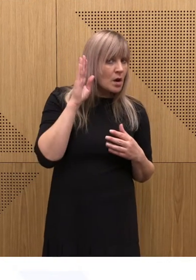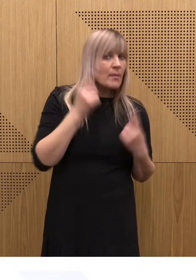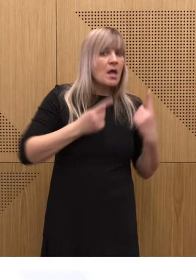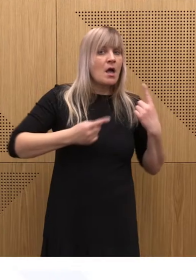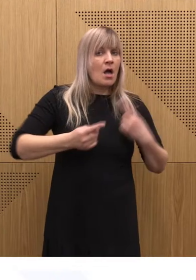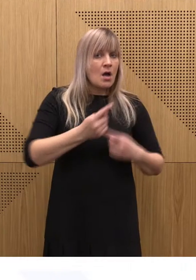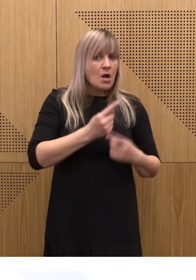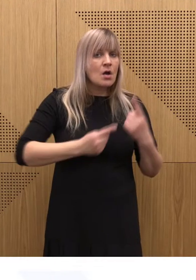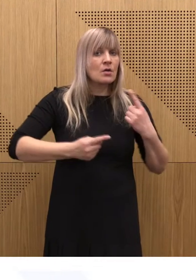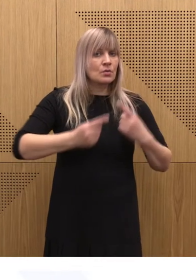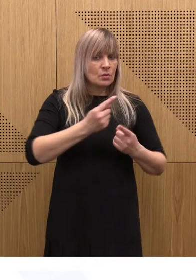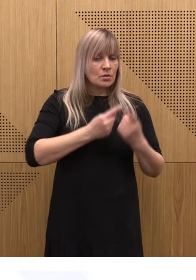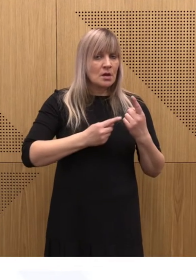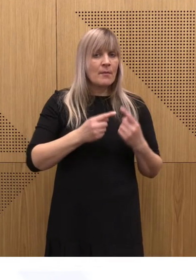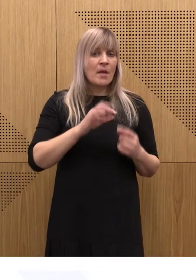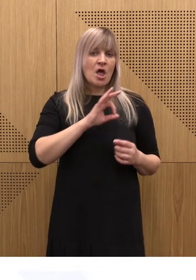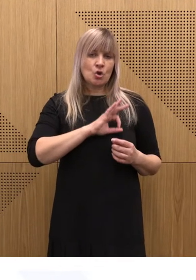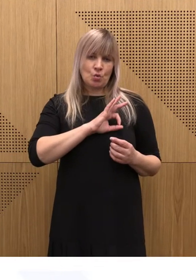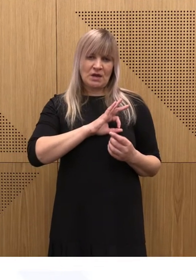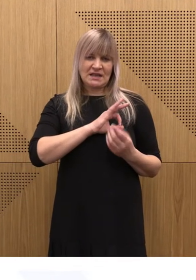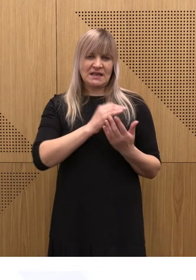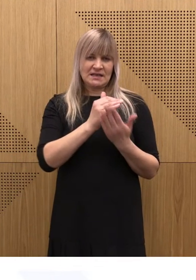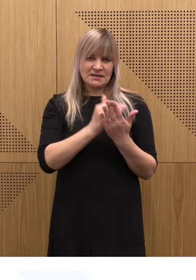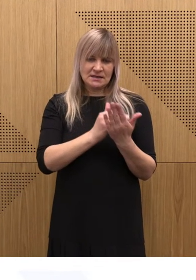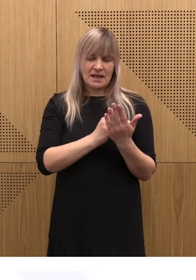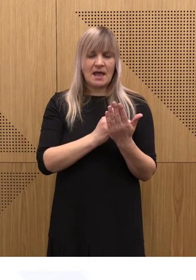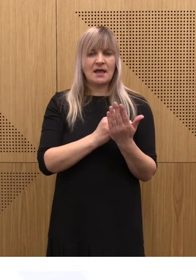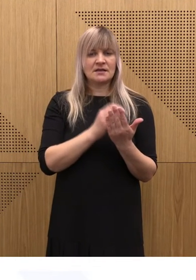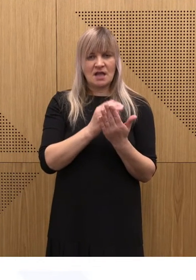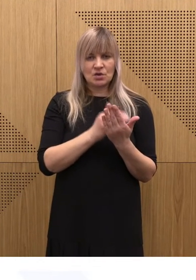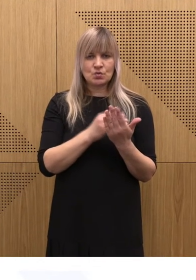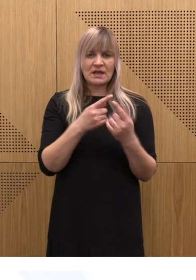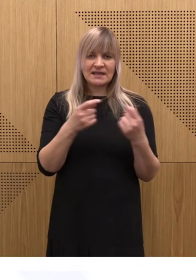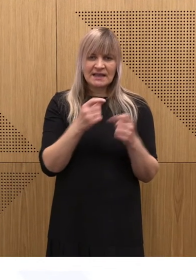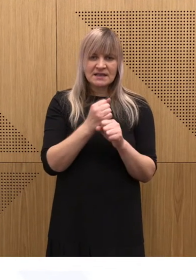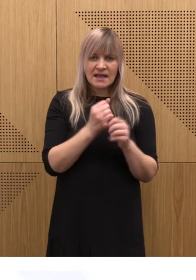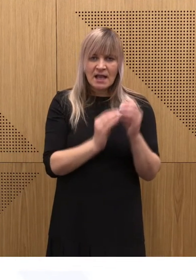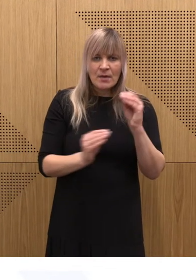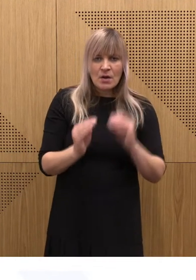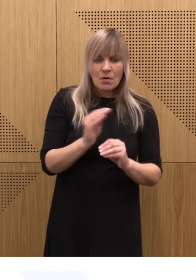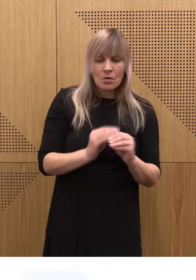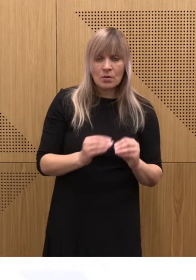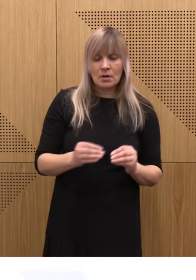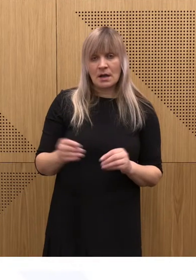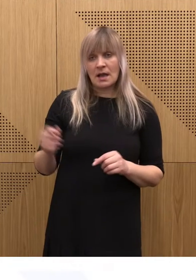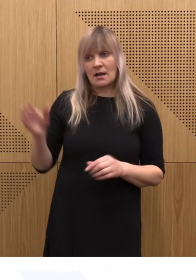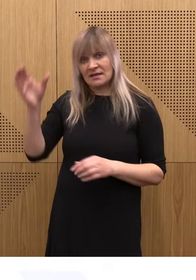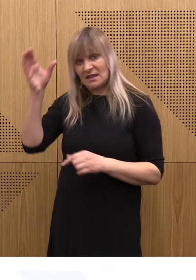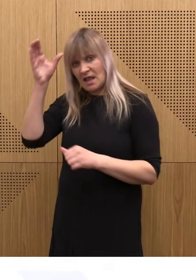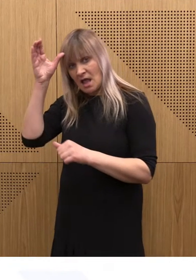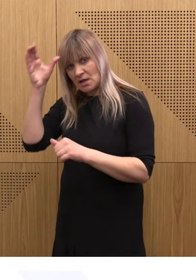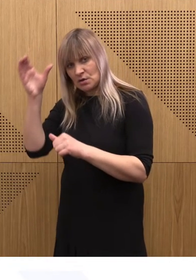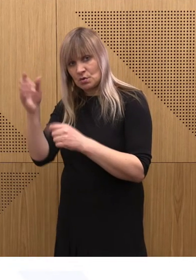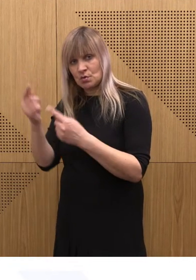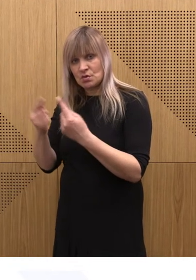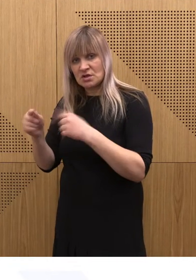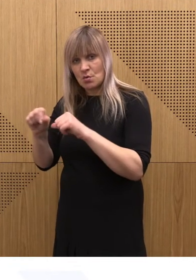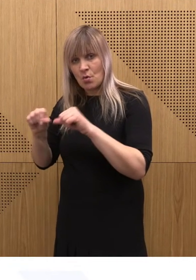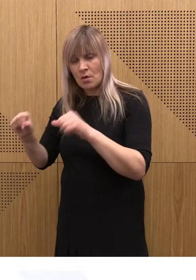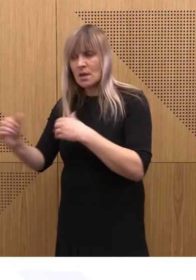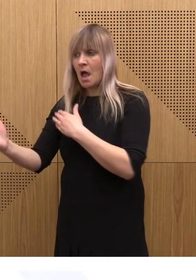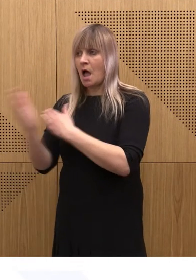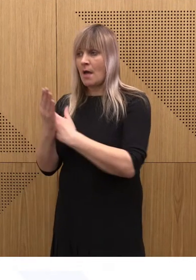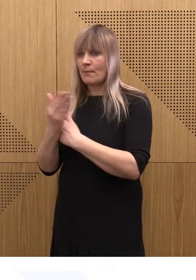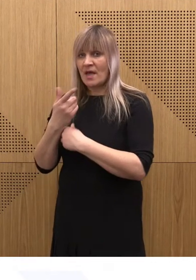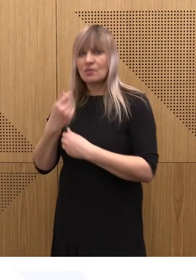siis juriidiliste tekstide väljakirjutamine, kokkupanemine, et ega teadusnõukoda ei pane valitsuse lauale valmis korraldusi,